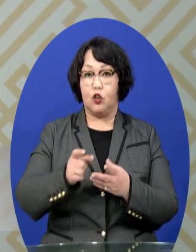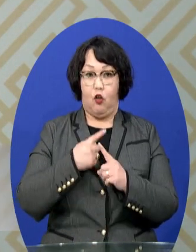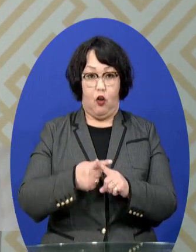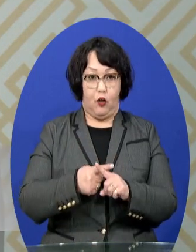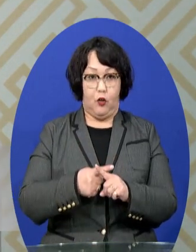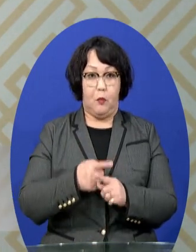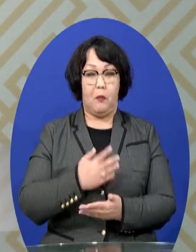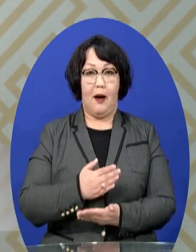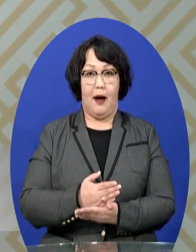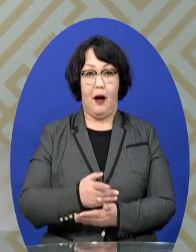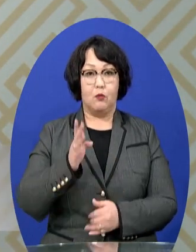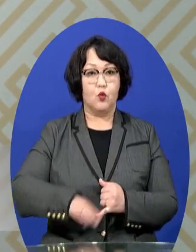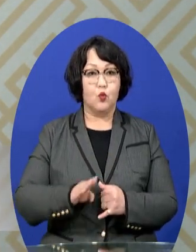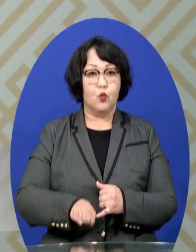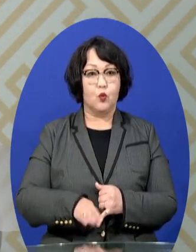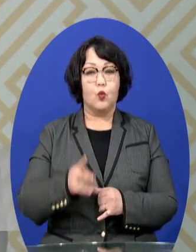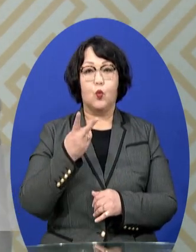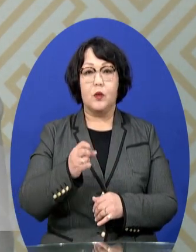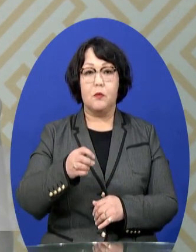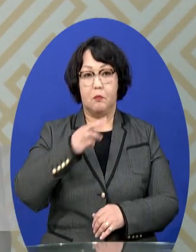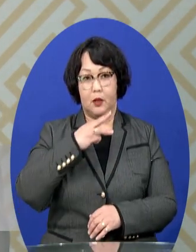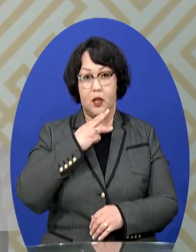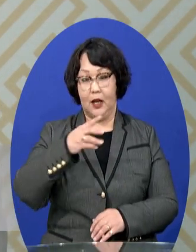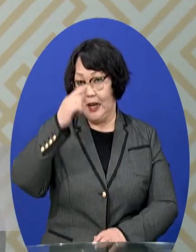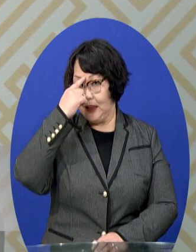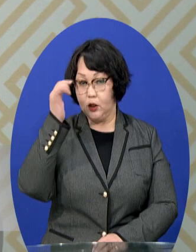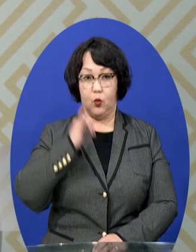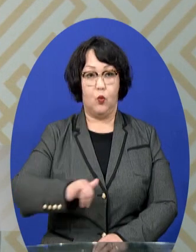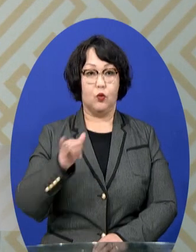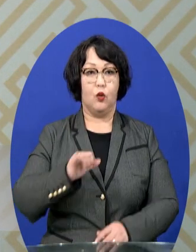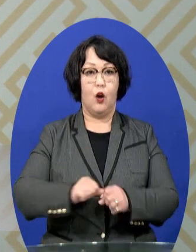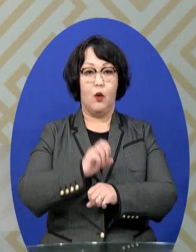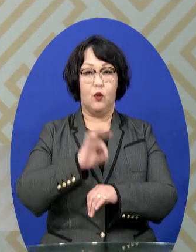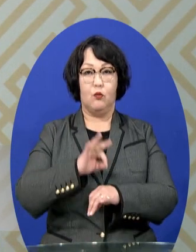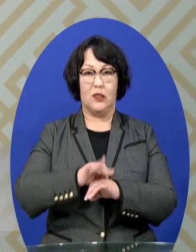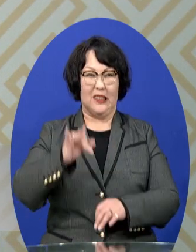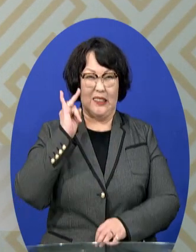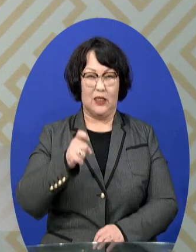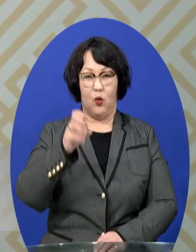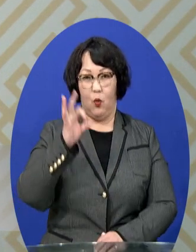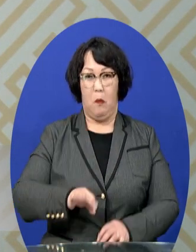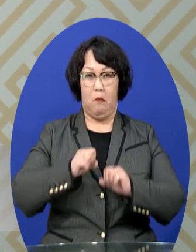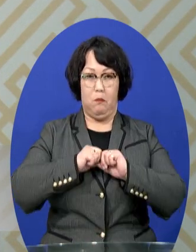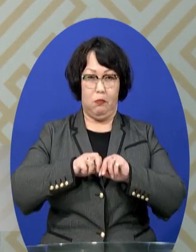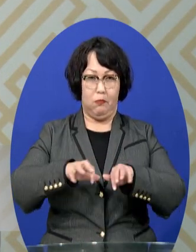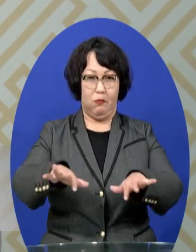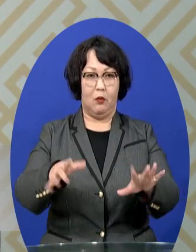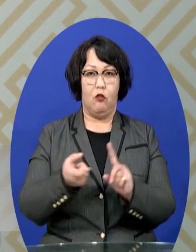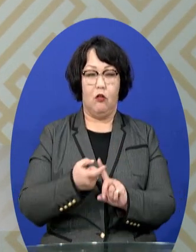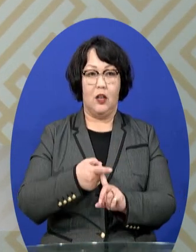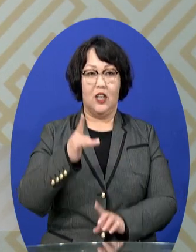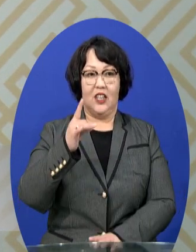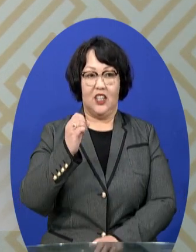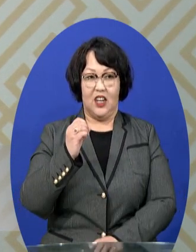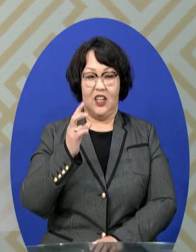За одоо хамгийн сүүлийн үеийн мэдээлэлэр бол одоо энтхэг улсад бол халдварын тохиолдол нилээ ихсэнтэй холбоотой ремдесивир